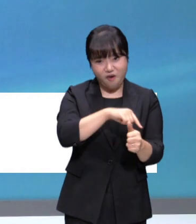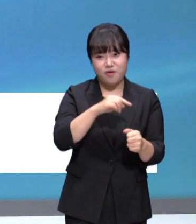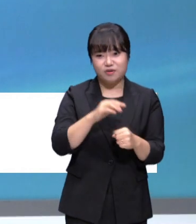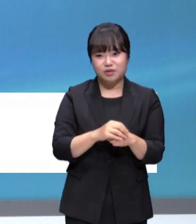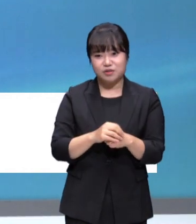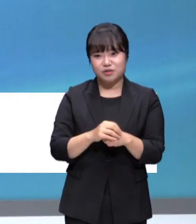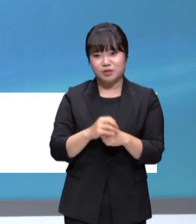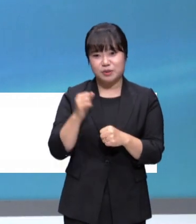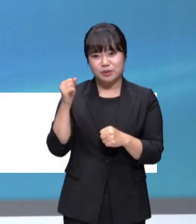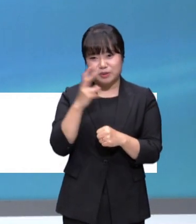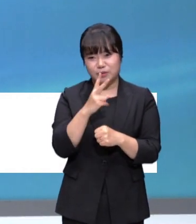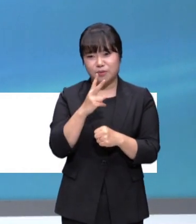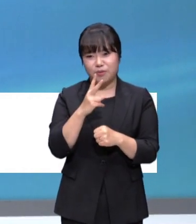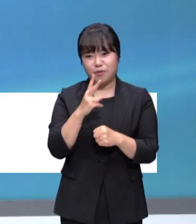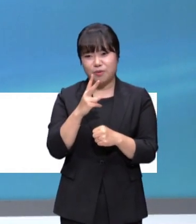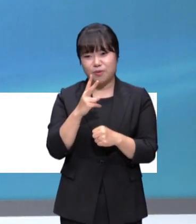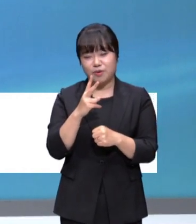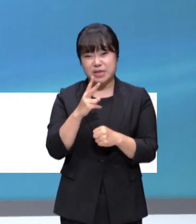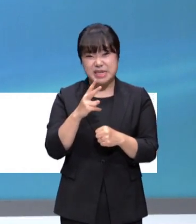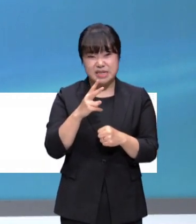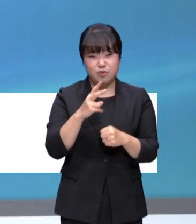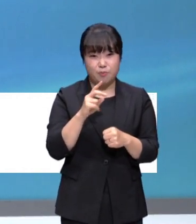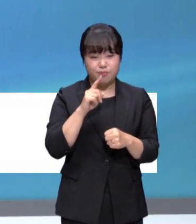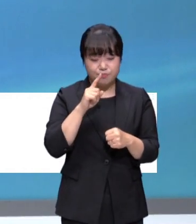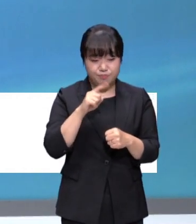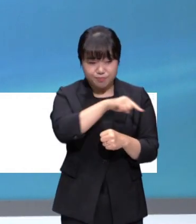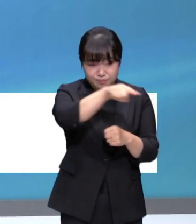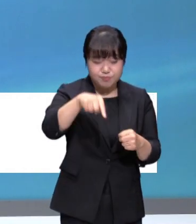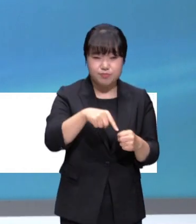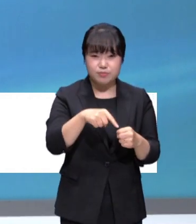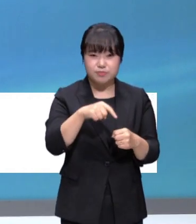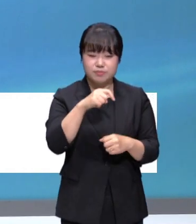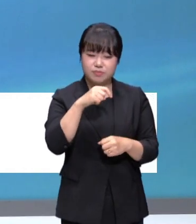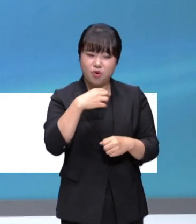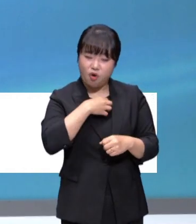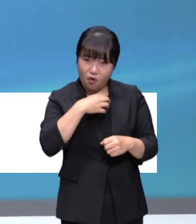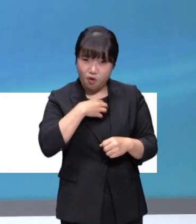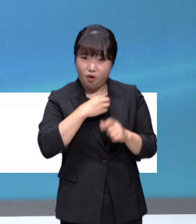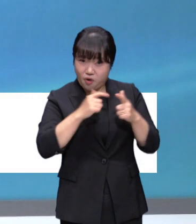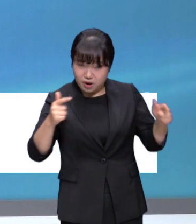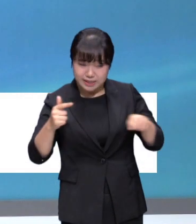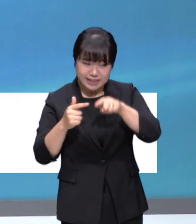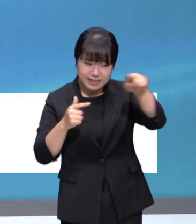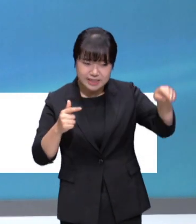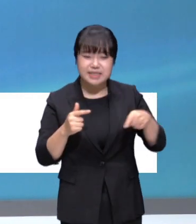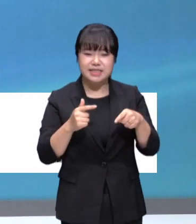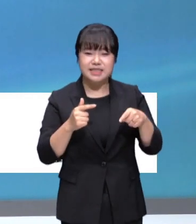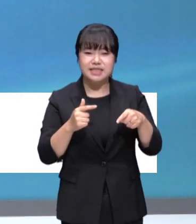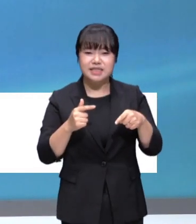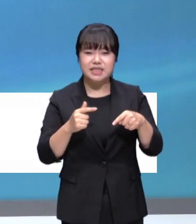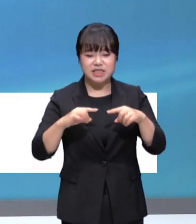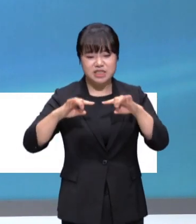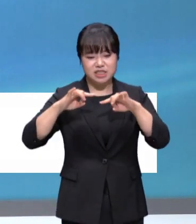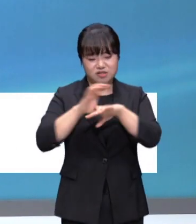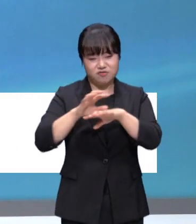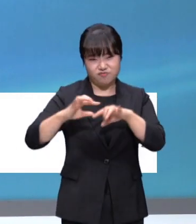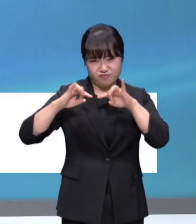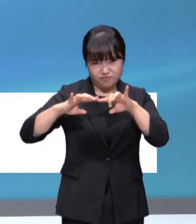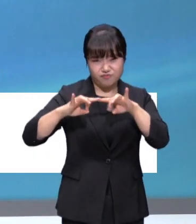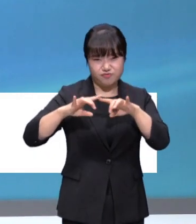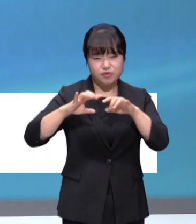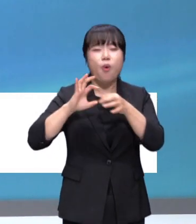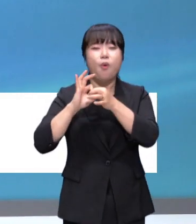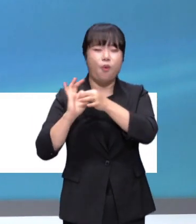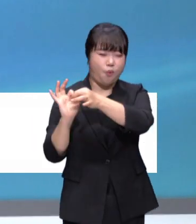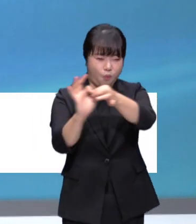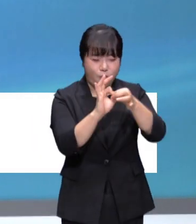같은 거는 이제 최첨단의 시설로 해주기로 했고 아마 그 교통 물류가 그 중랑천변 옆으로